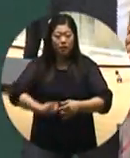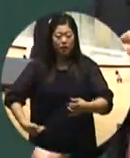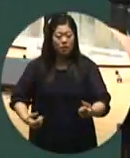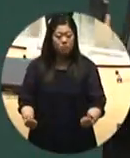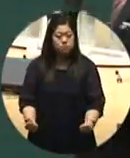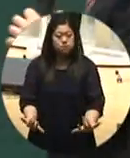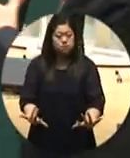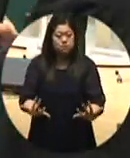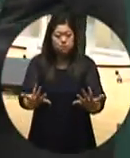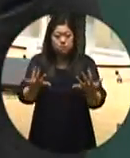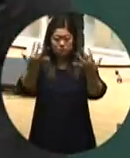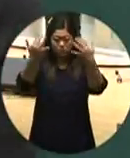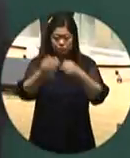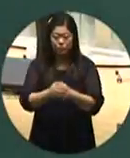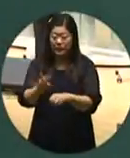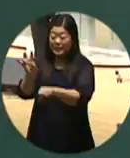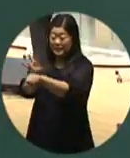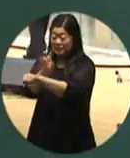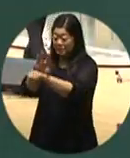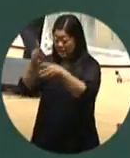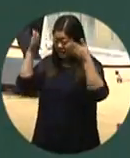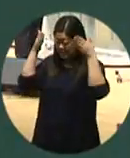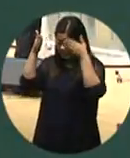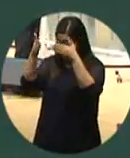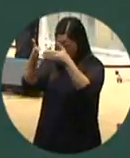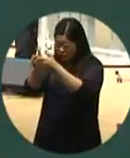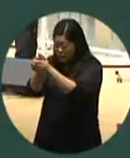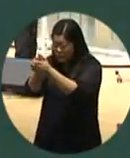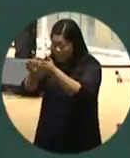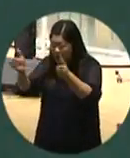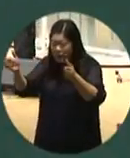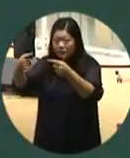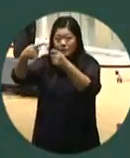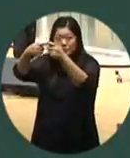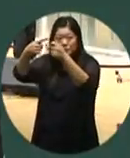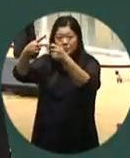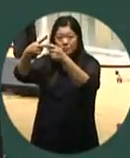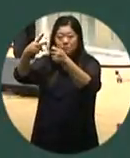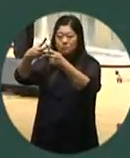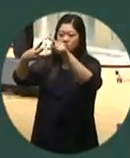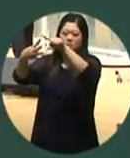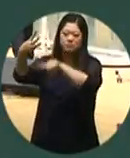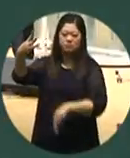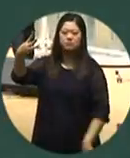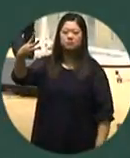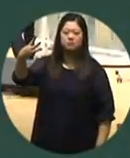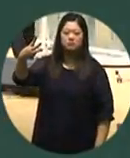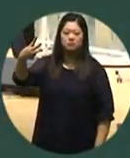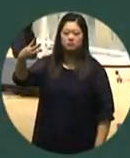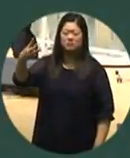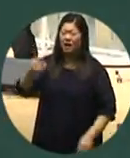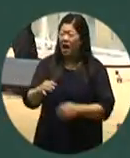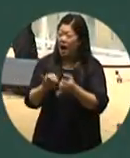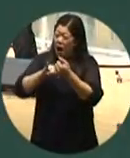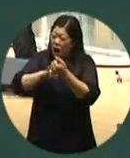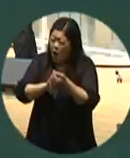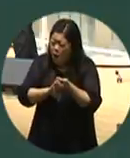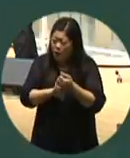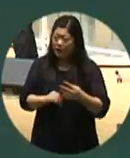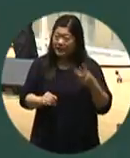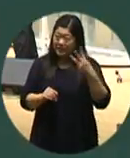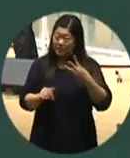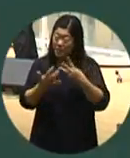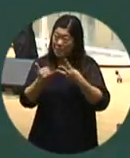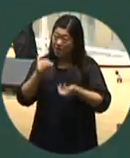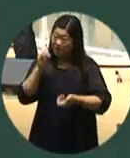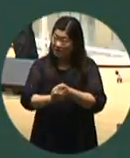이게 24 올인의 시작입니다. This is the very beginning of going all in 24 hours. 꼭 숫자가 3,000이어야 되느냐? 그 말은 아닙니다. Do we have to keep